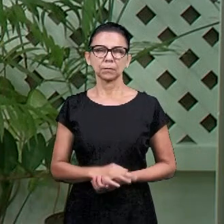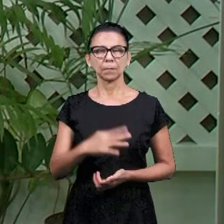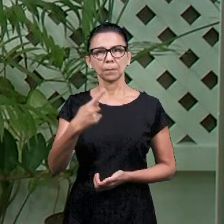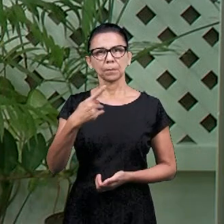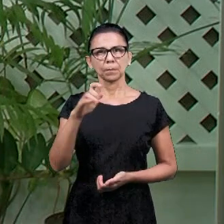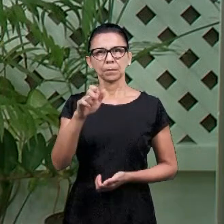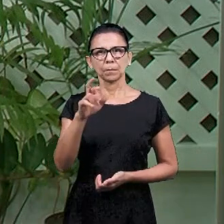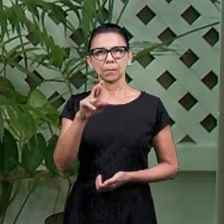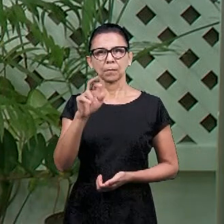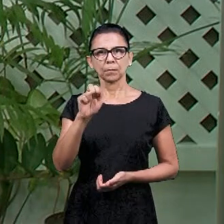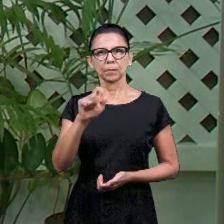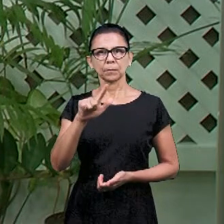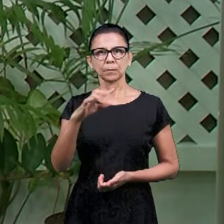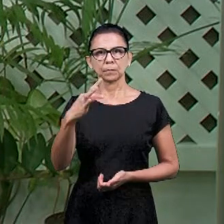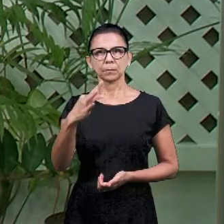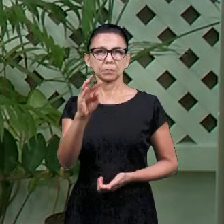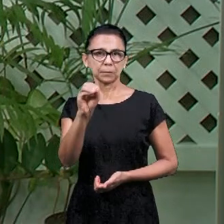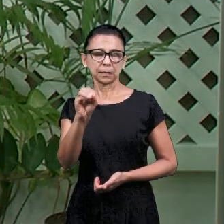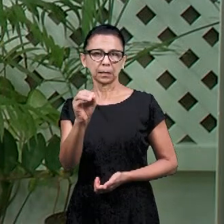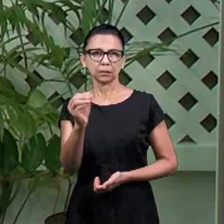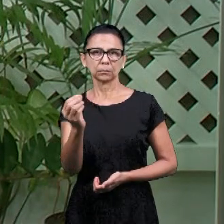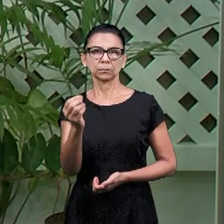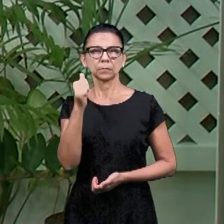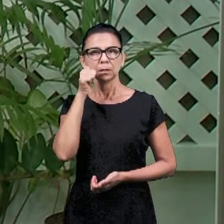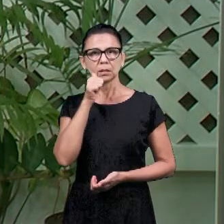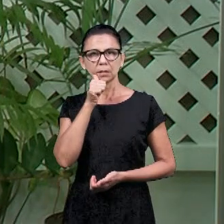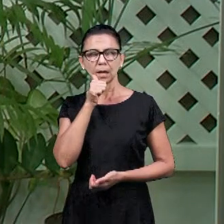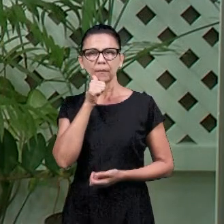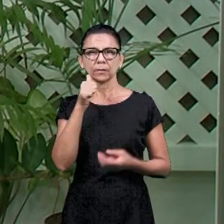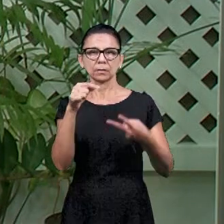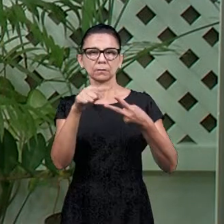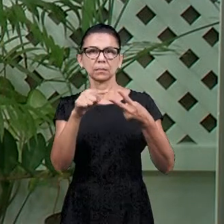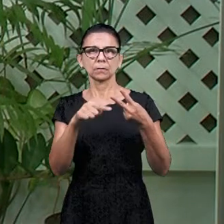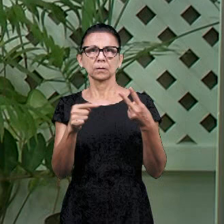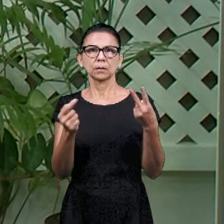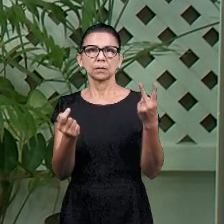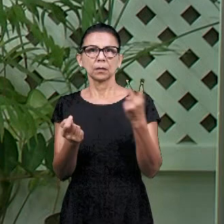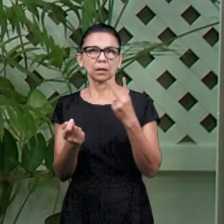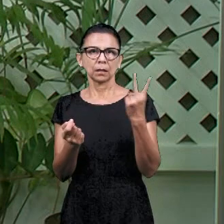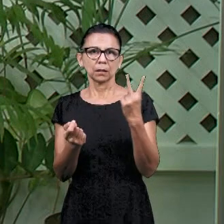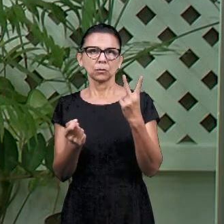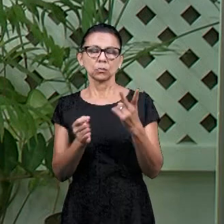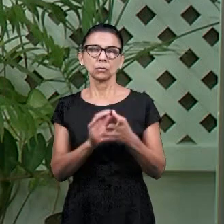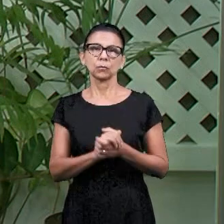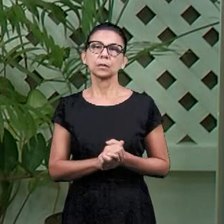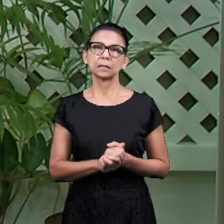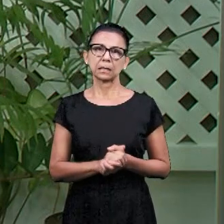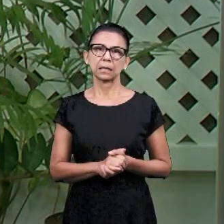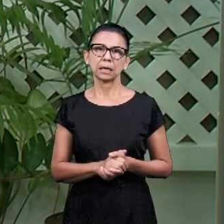pasteur Marcius Uberaldo, de São Paulo. Tous les deux